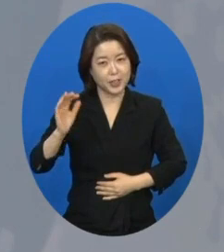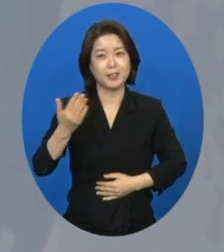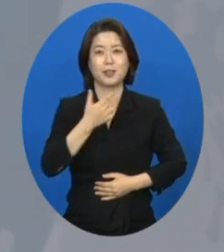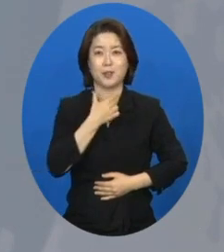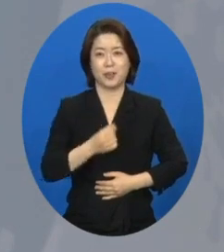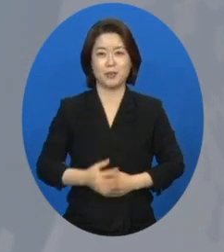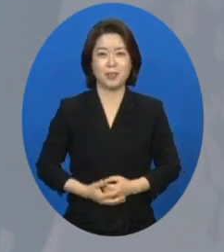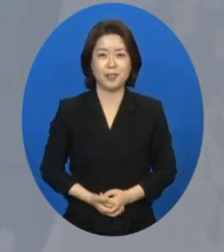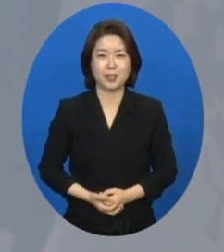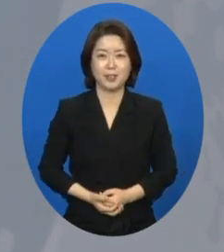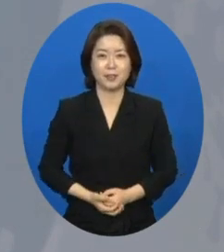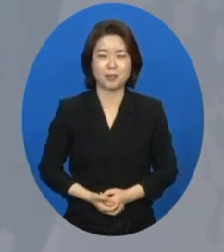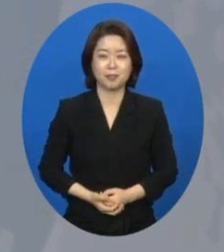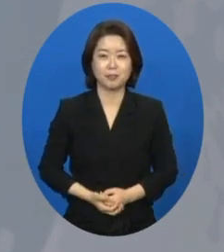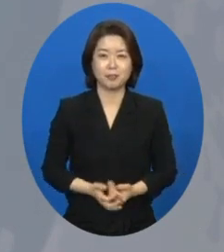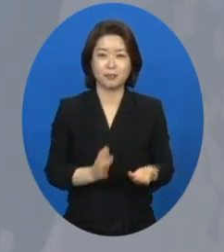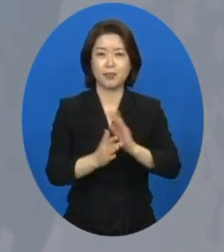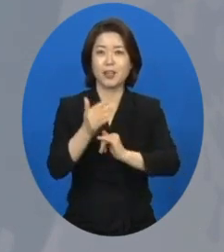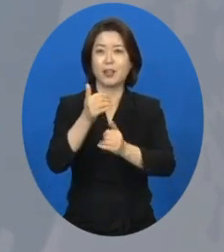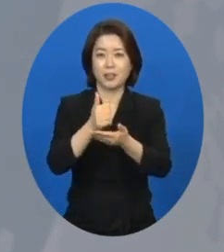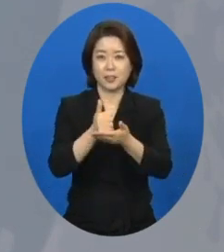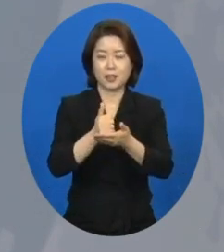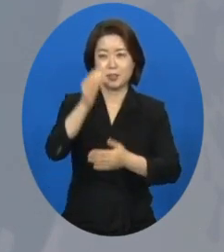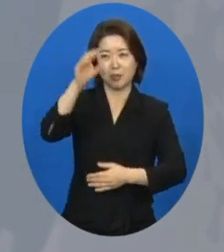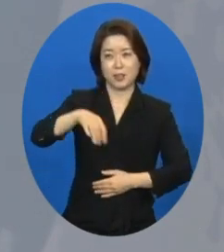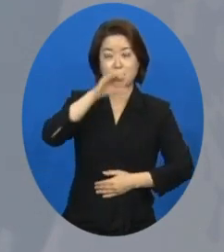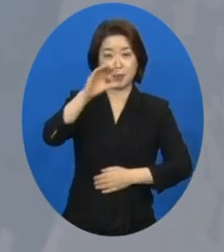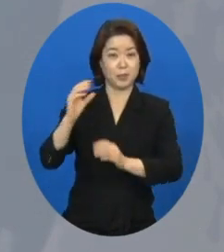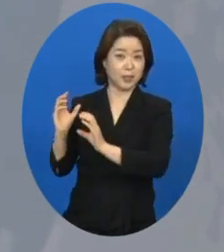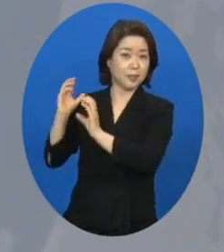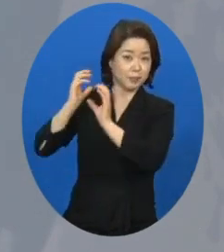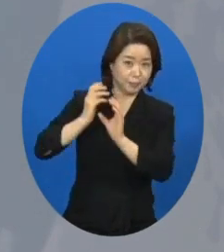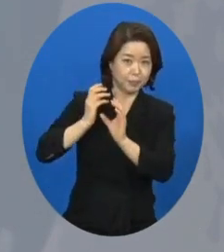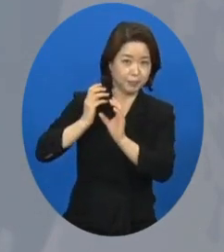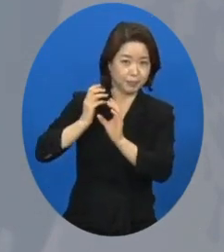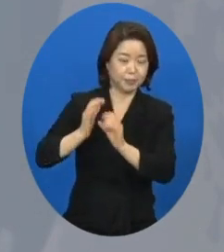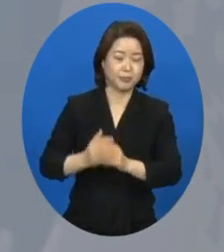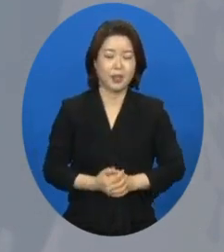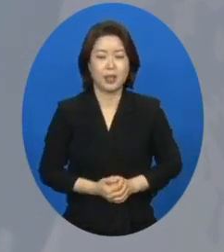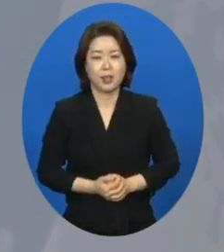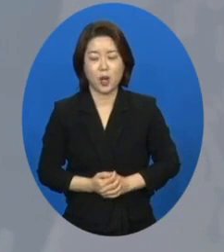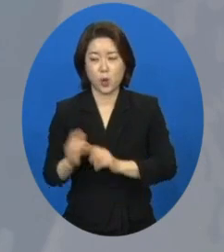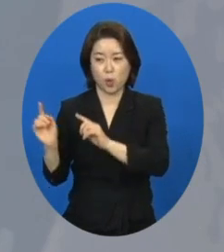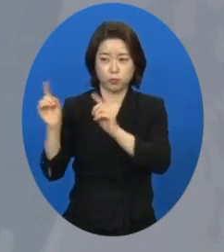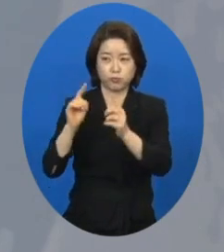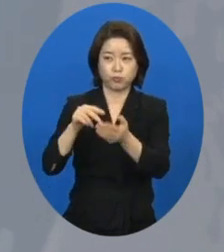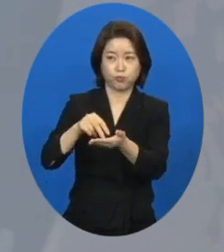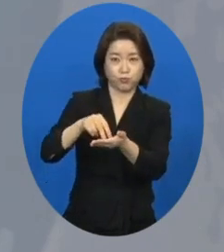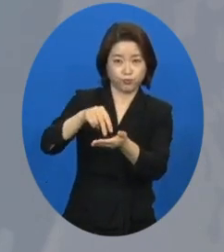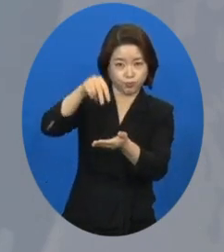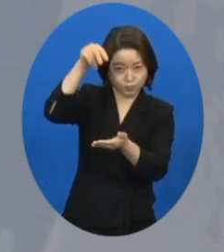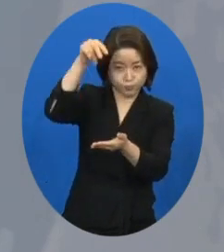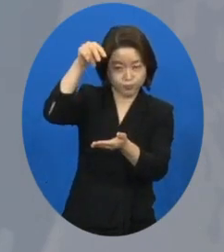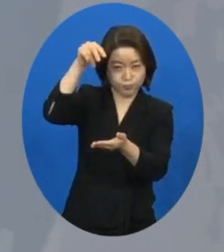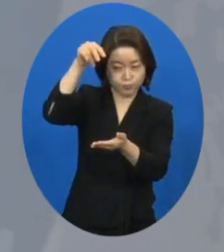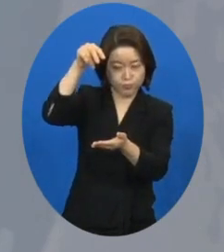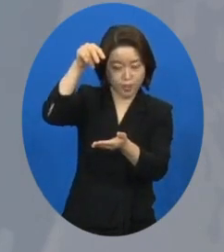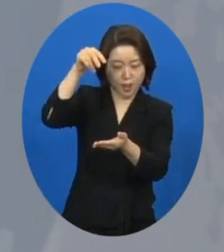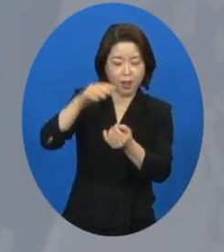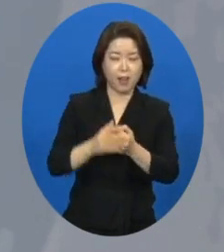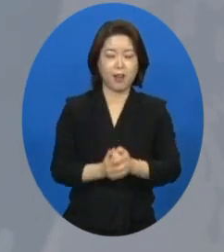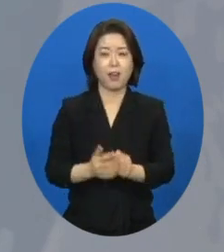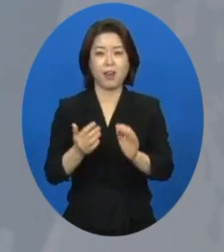원합니다. 예수님께서 이제 십자가를 지시고 이제 부활 승천하실 때가